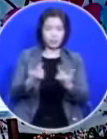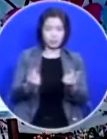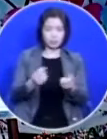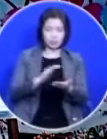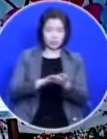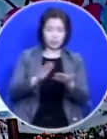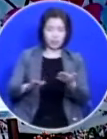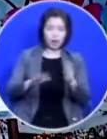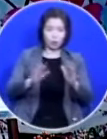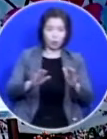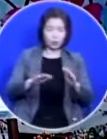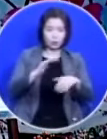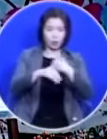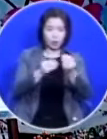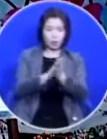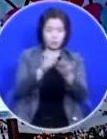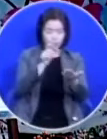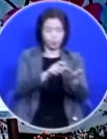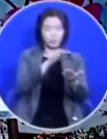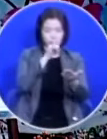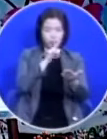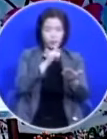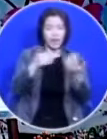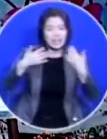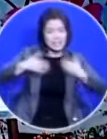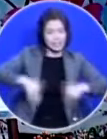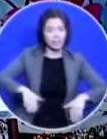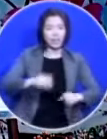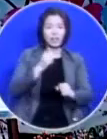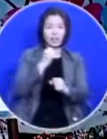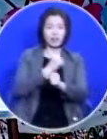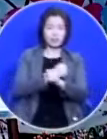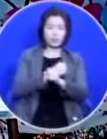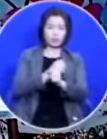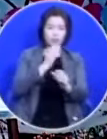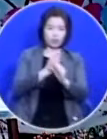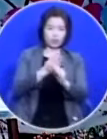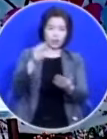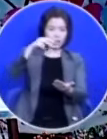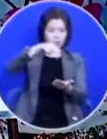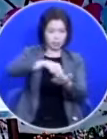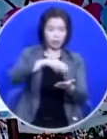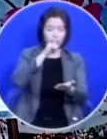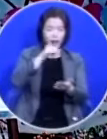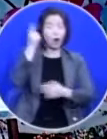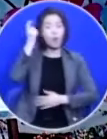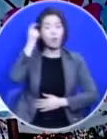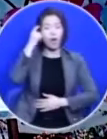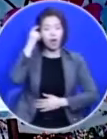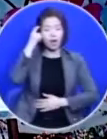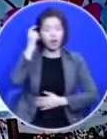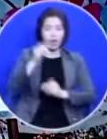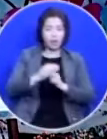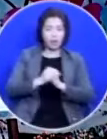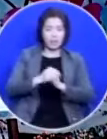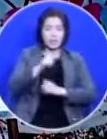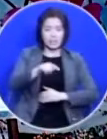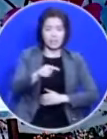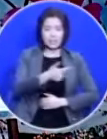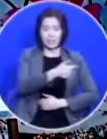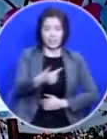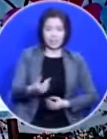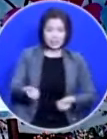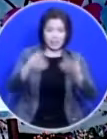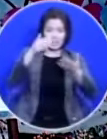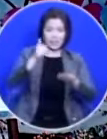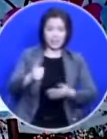본문에도 그렇게 나옵니다 연약함 중에서 세움을 받았습니다 왜 그렇게 하셨을까이 대제자